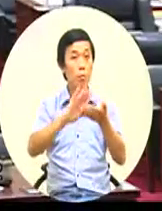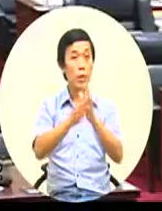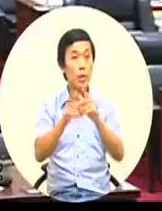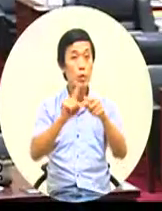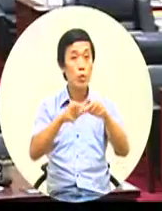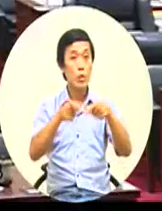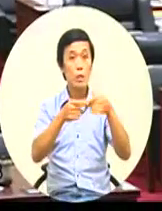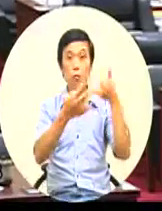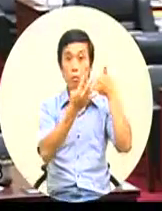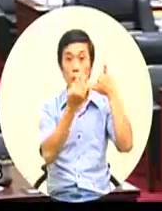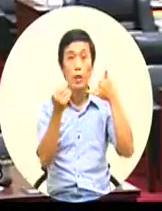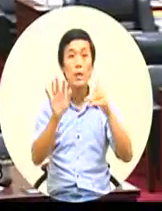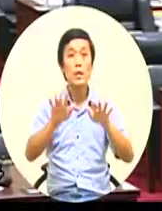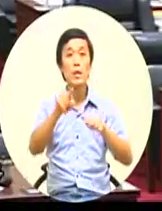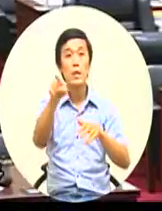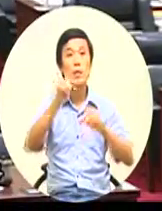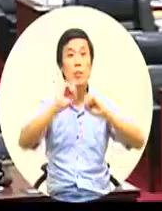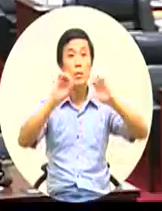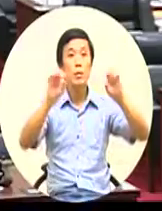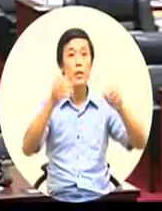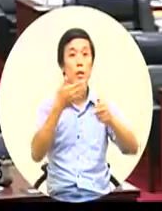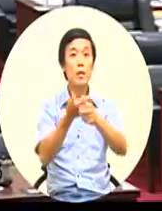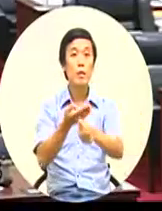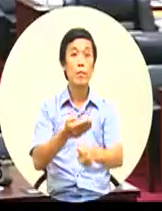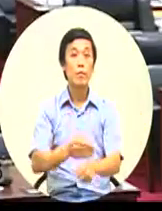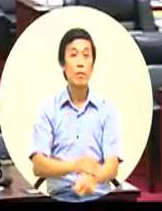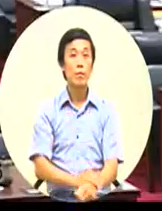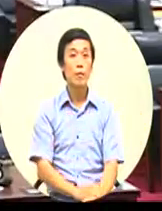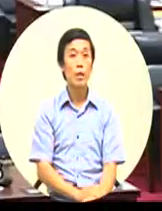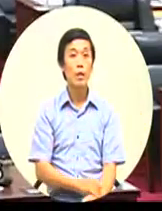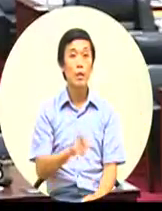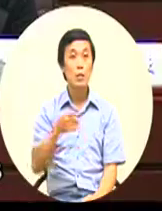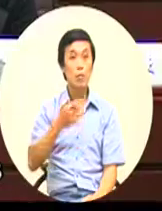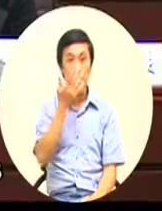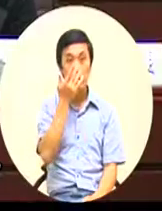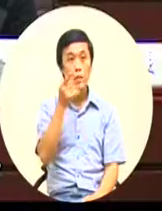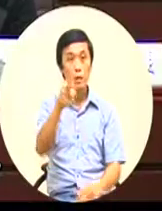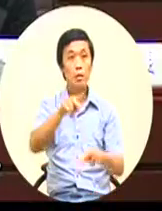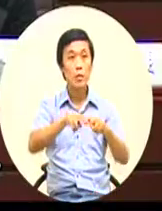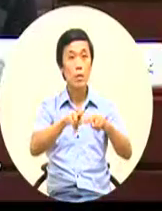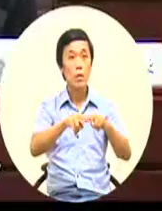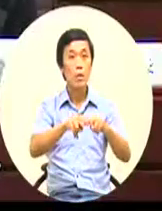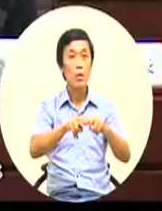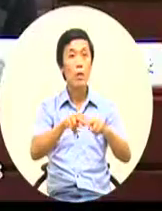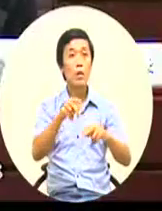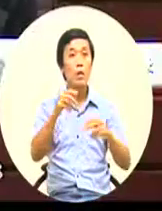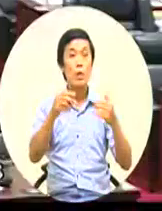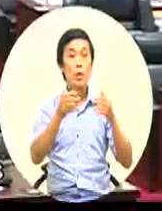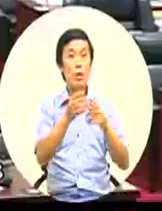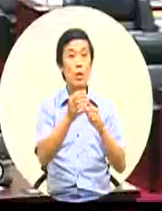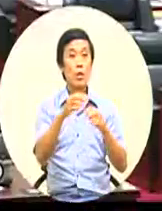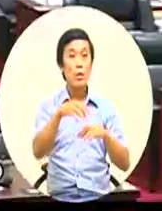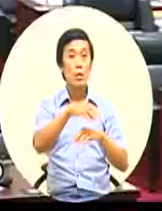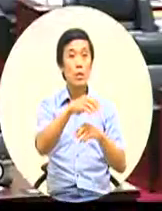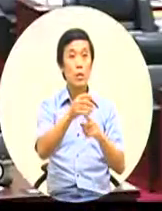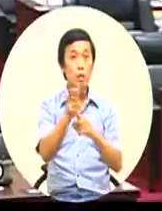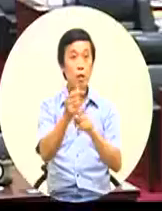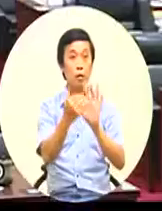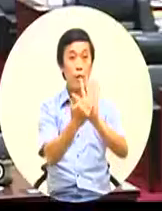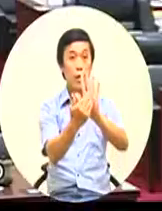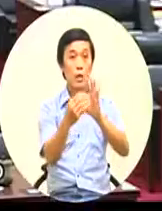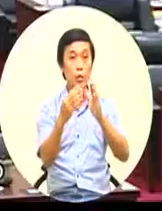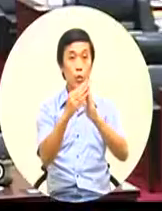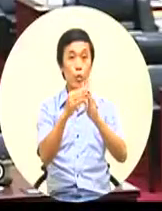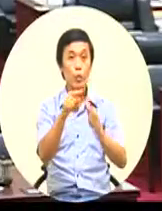个机会，予你宣传一下来。唔知影，唔知影，无你请坐。来，消防局总知影吧，局长。几